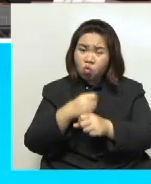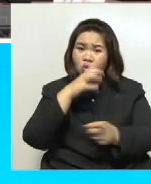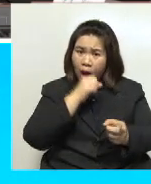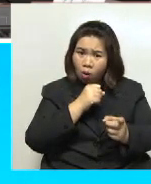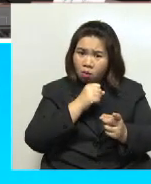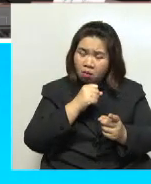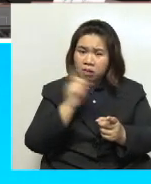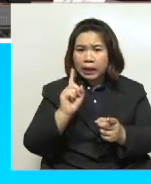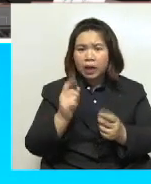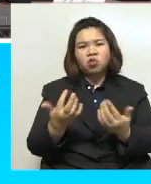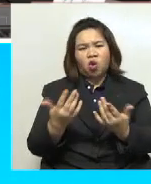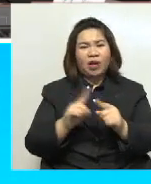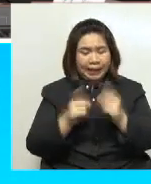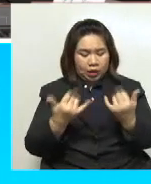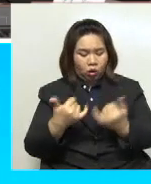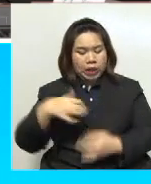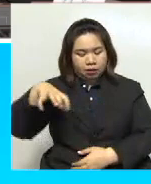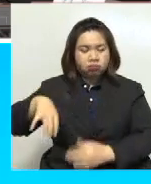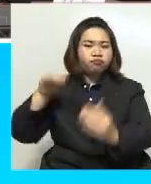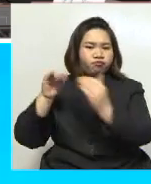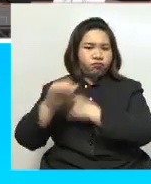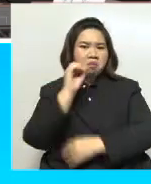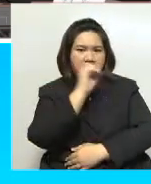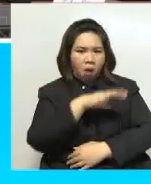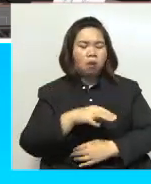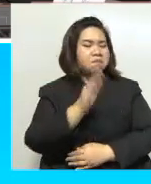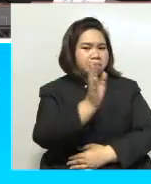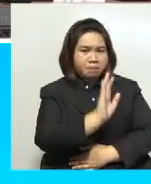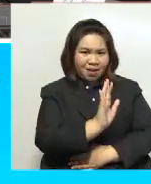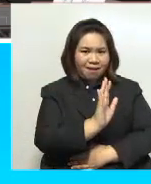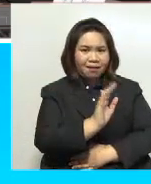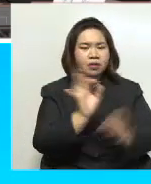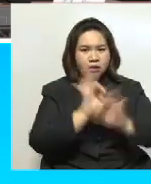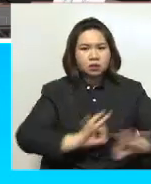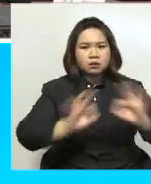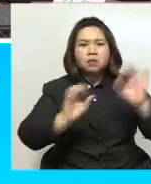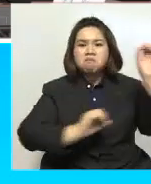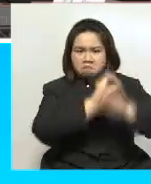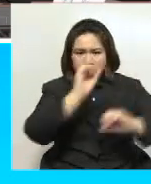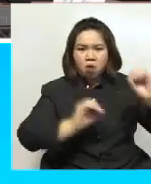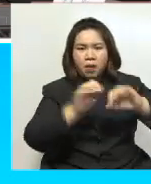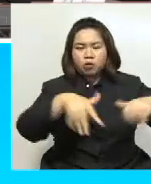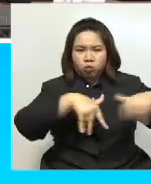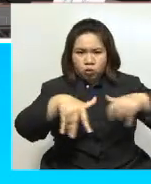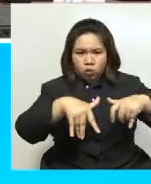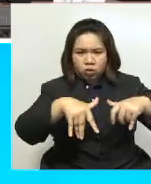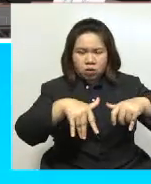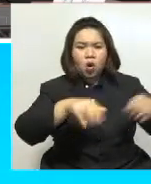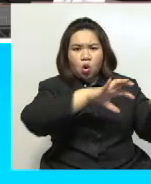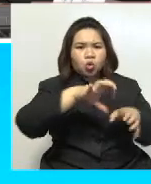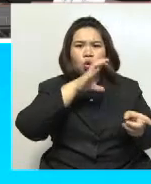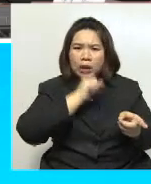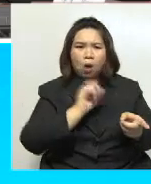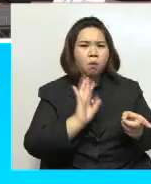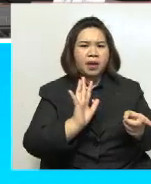ครับตอนนี้เราแสดงจุดยืนที่ชัดเจนในเรื่องของความปลอดภัยเรื่องอะไรเนี่ยให้เขาทราบก็